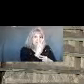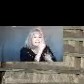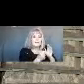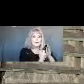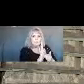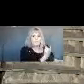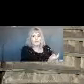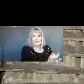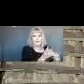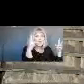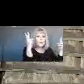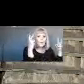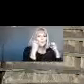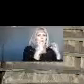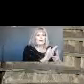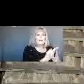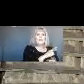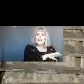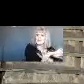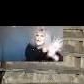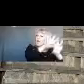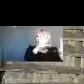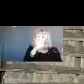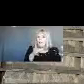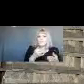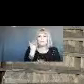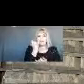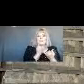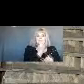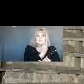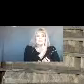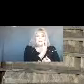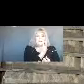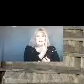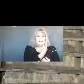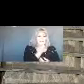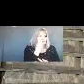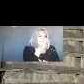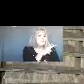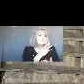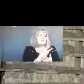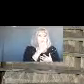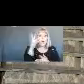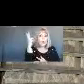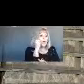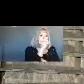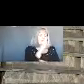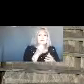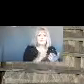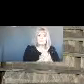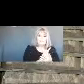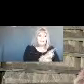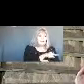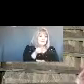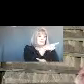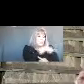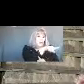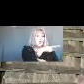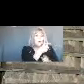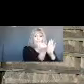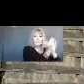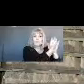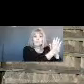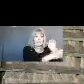ons gegee, dit is wat jullie hier sien en hoor. Laat die hele huis van Israël weet, God het